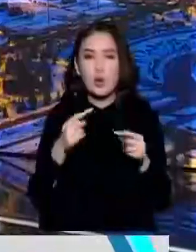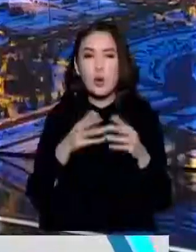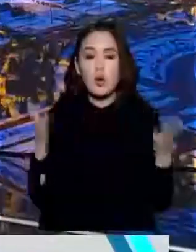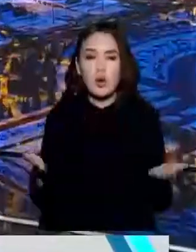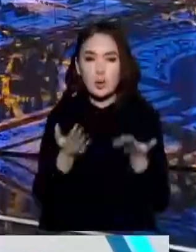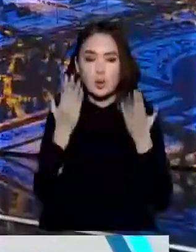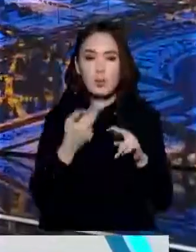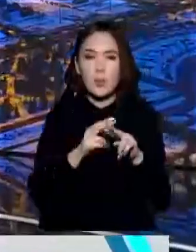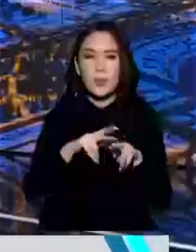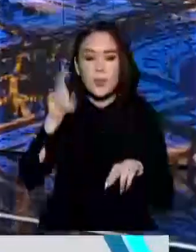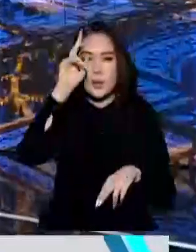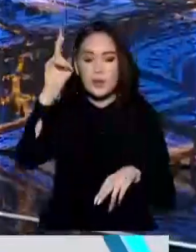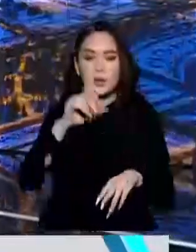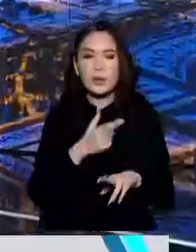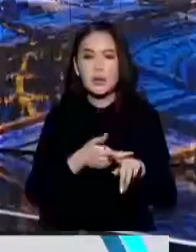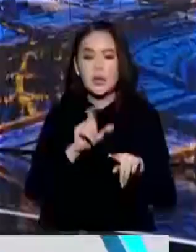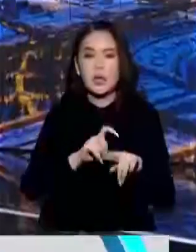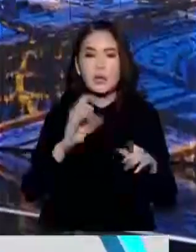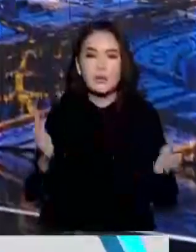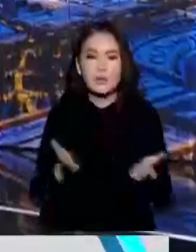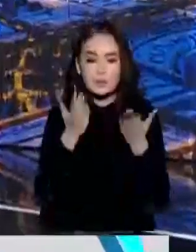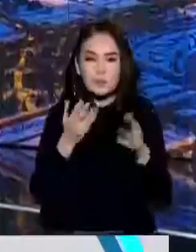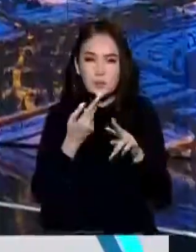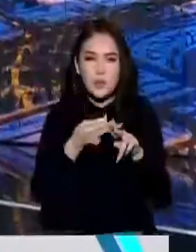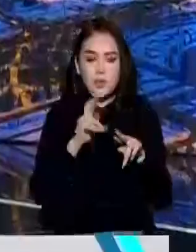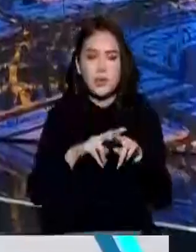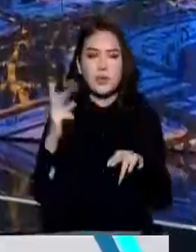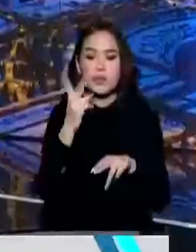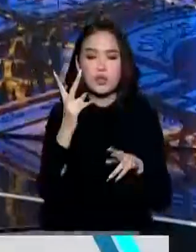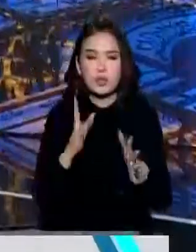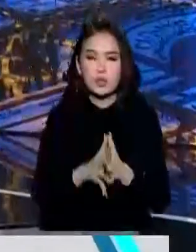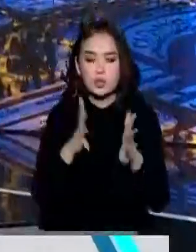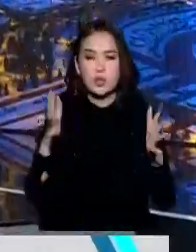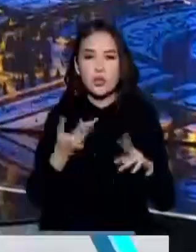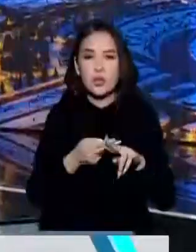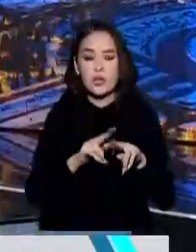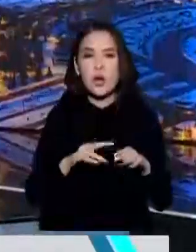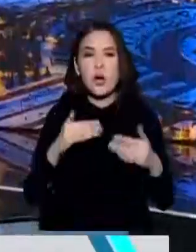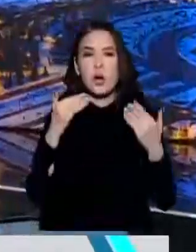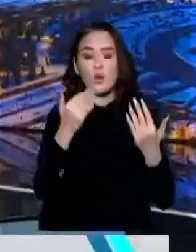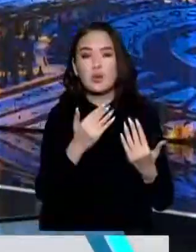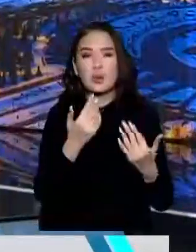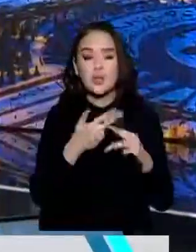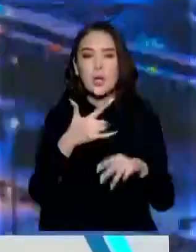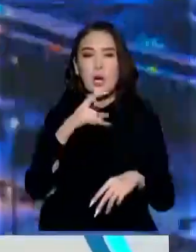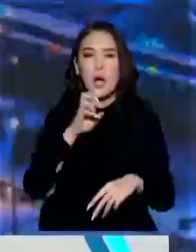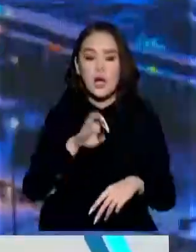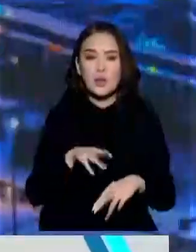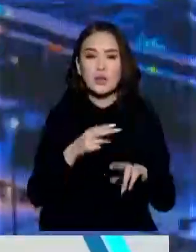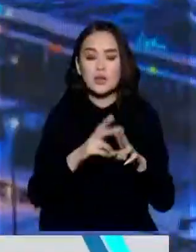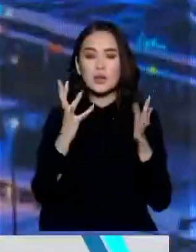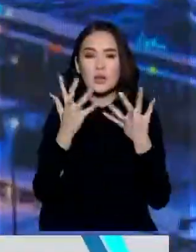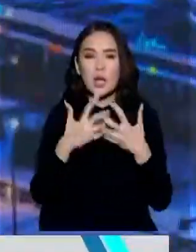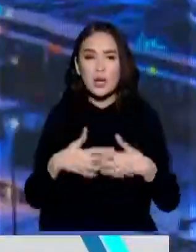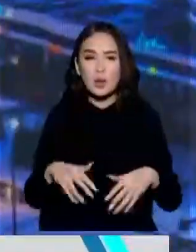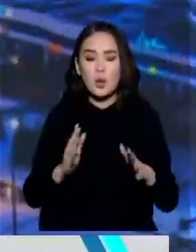қолдауы, үкіметтің өте керемет қолдауы. Екінші үлкен мәселе ол қазіргі таңда мына гранттардың санын да